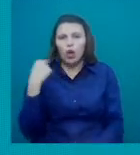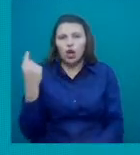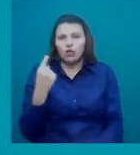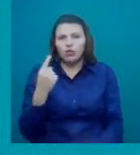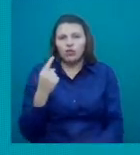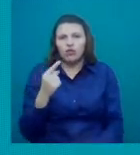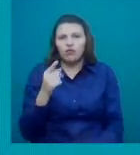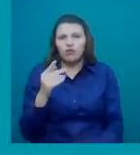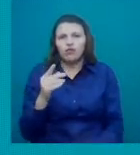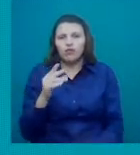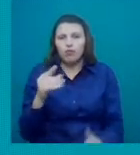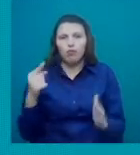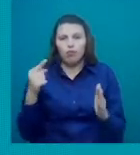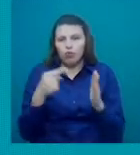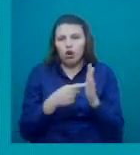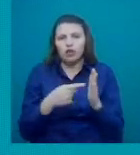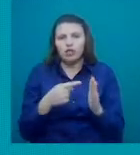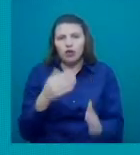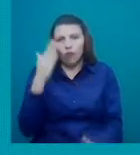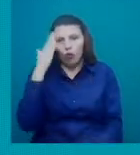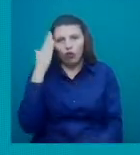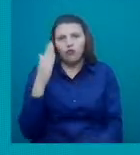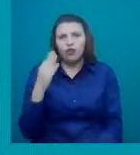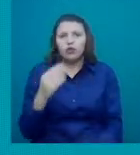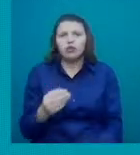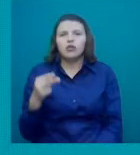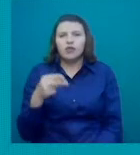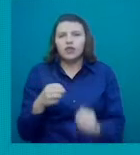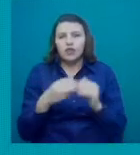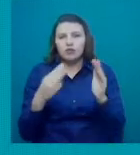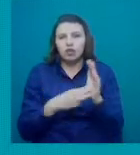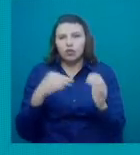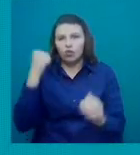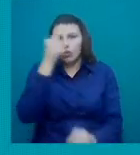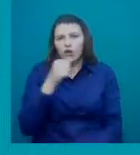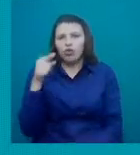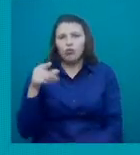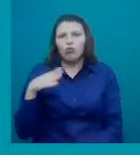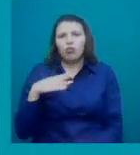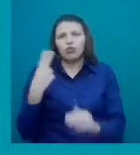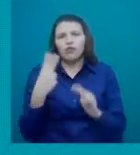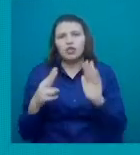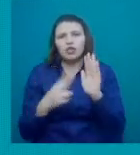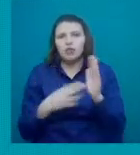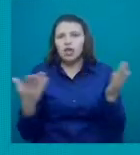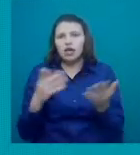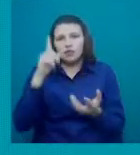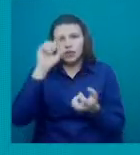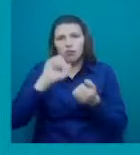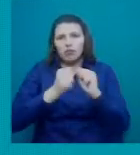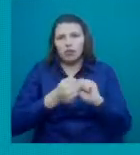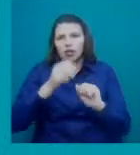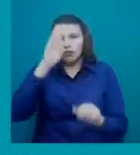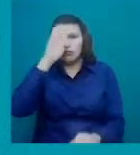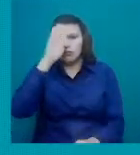голову 15 жовтня 2018 року. Йому було 27. Яким запам'ятали хлопця педагоги,